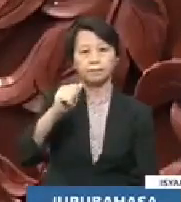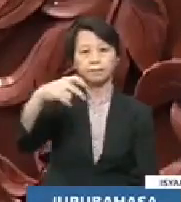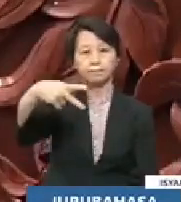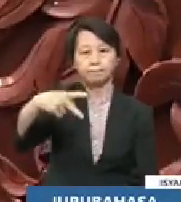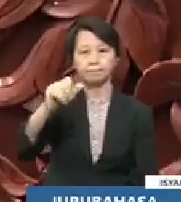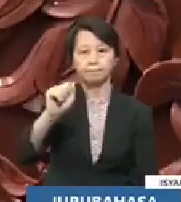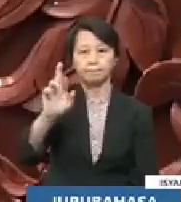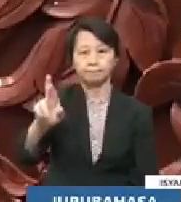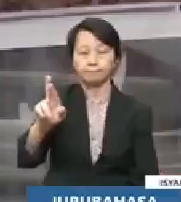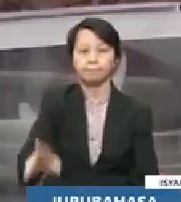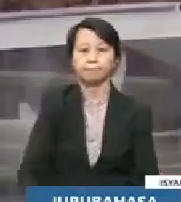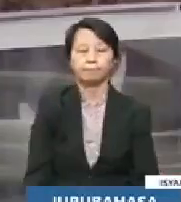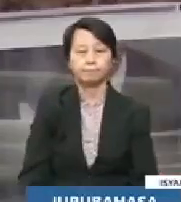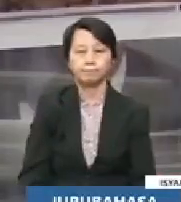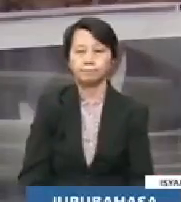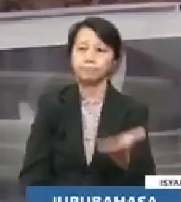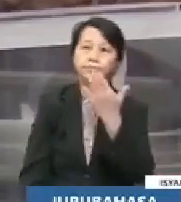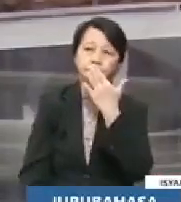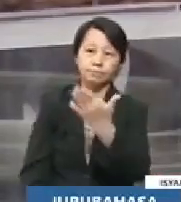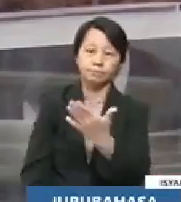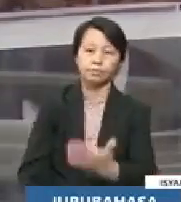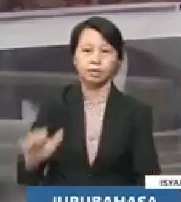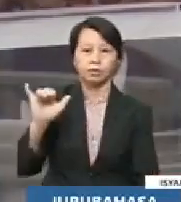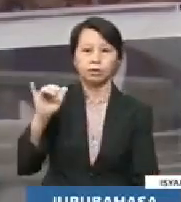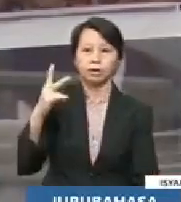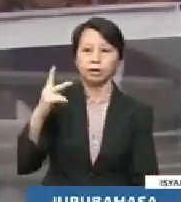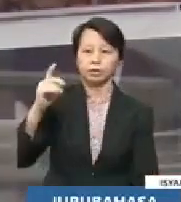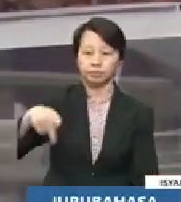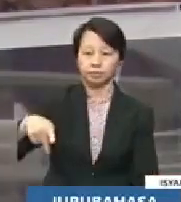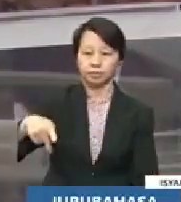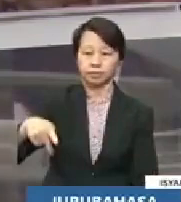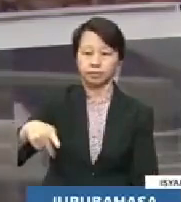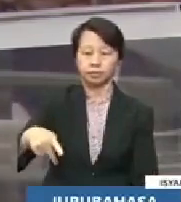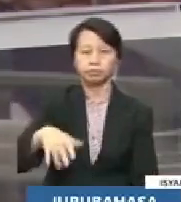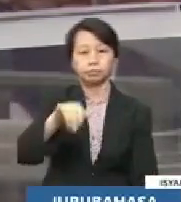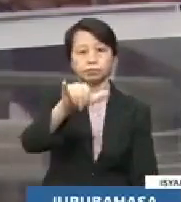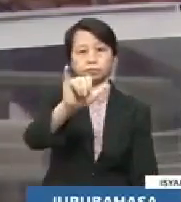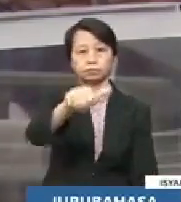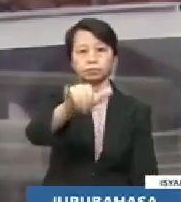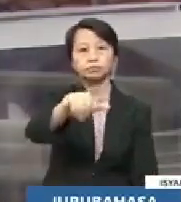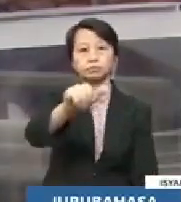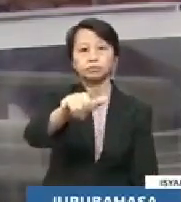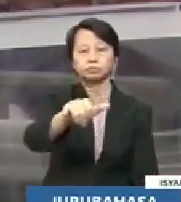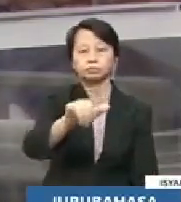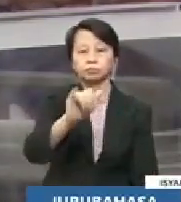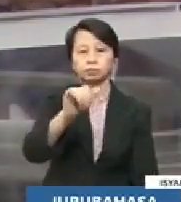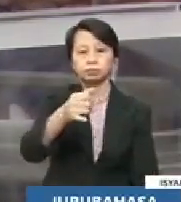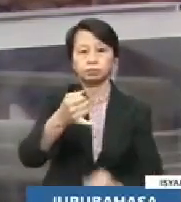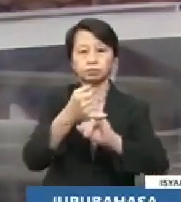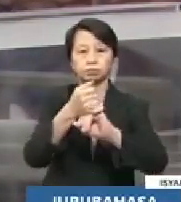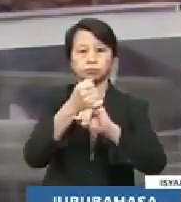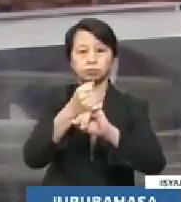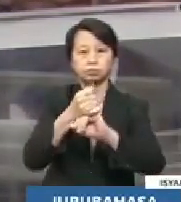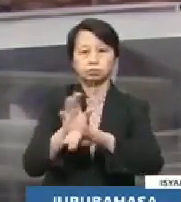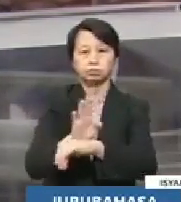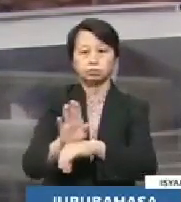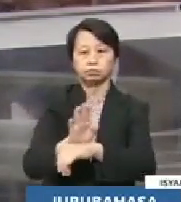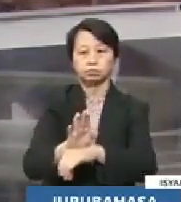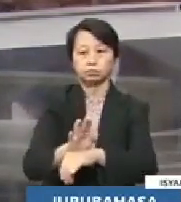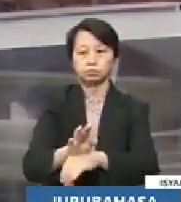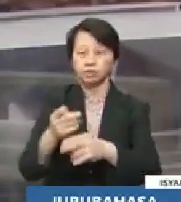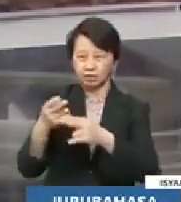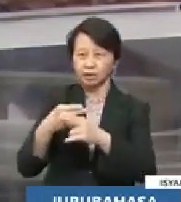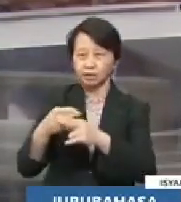terima kasih tounsi yang dipertua memang ini memang perjanjian perniagaan